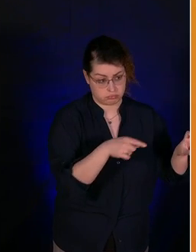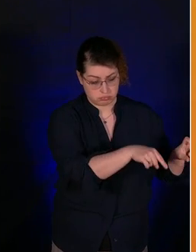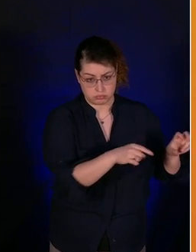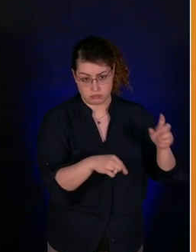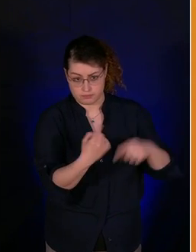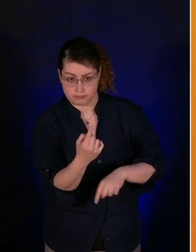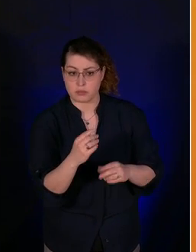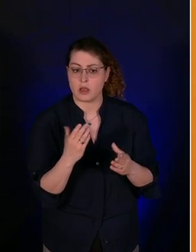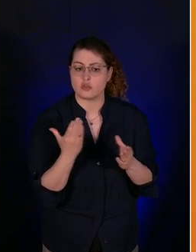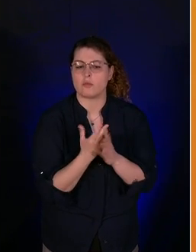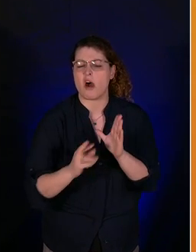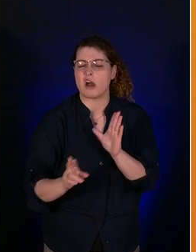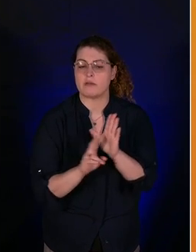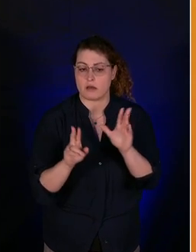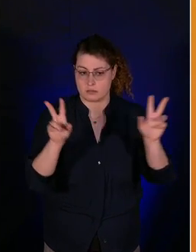référence.